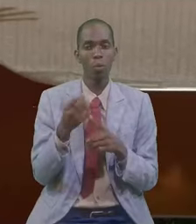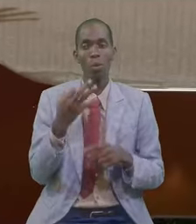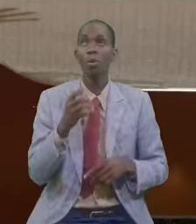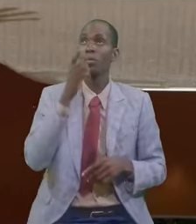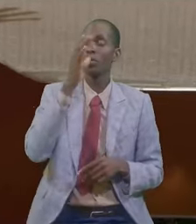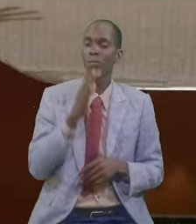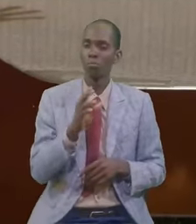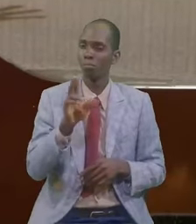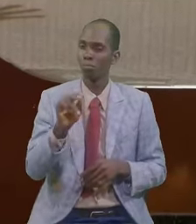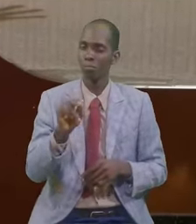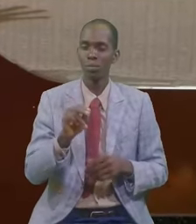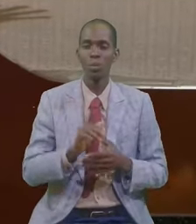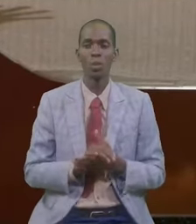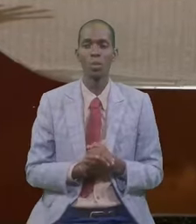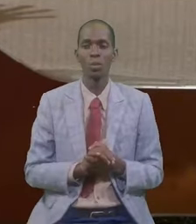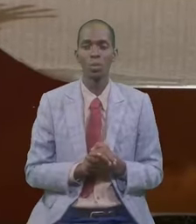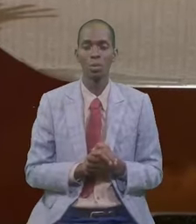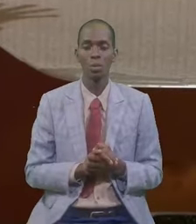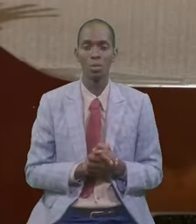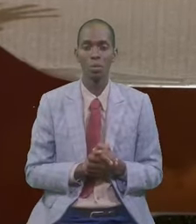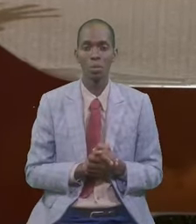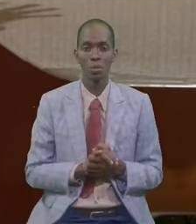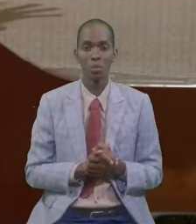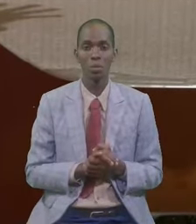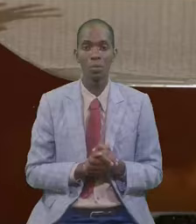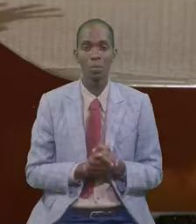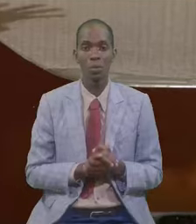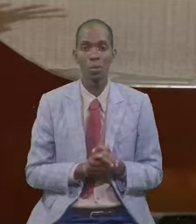séduit, illusionné de la parole.